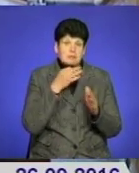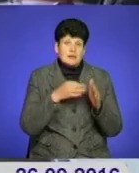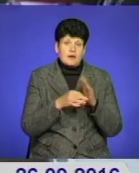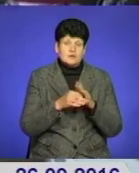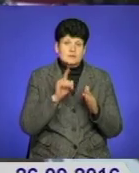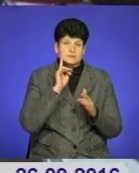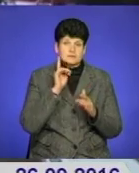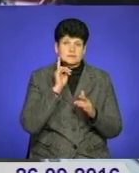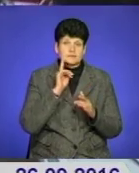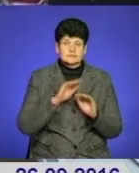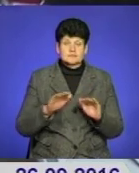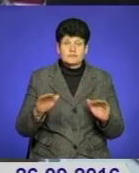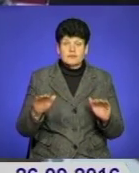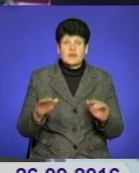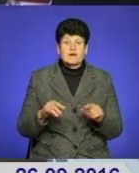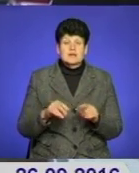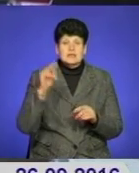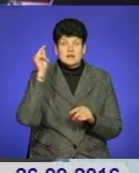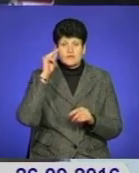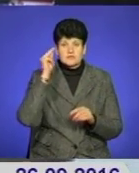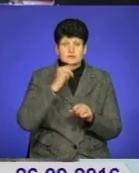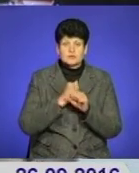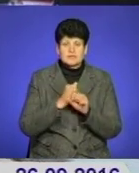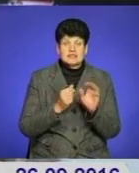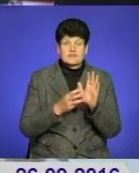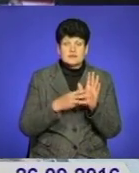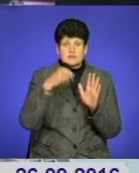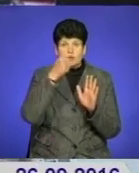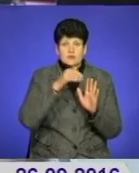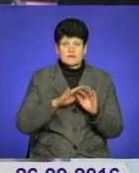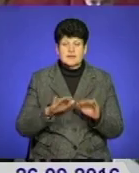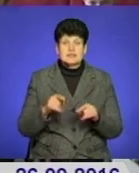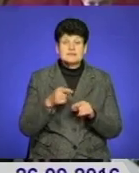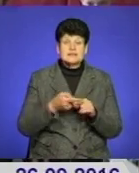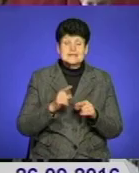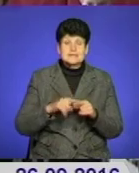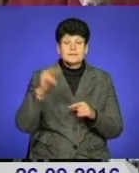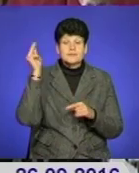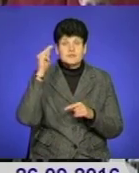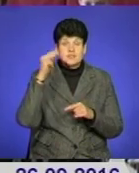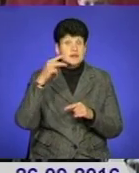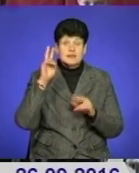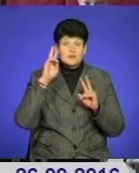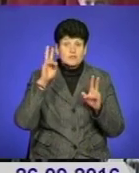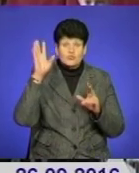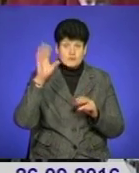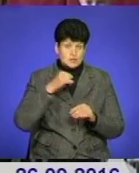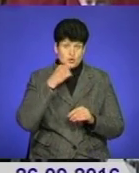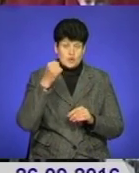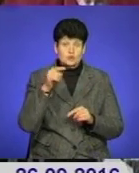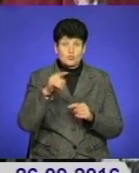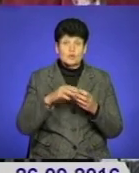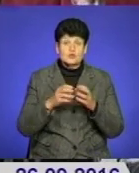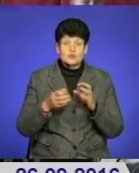дизайнери. Навчились векторизувати сову і 8-річні дітки. Такими навичками володіють не усі дорослі, тому